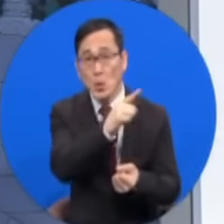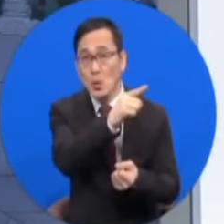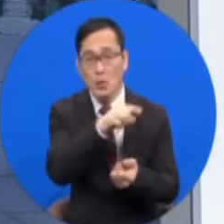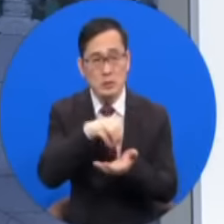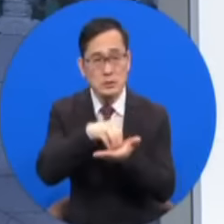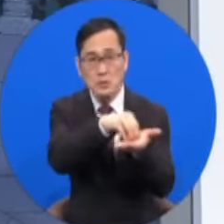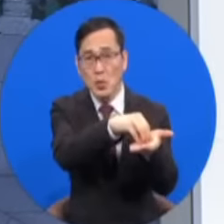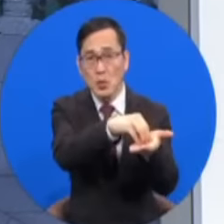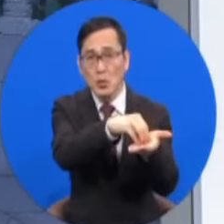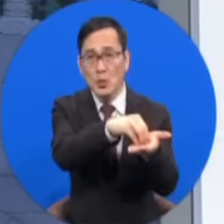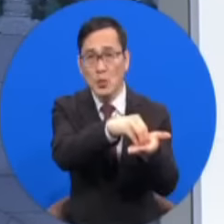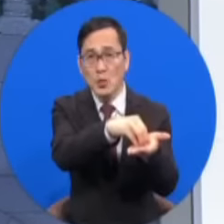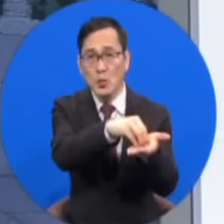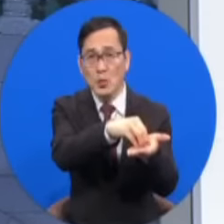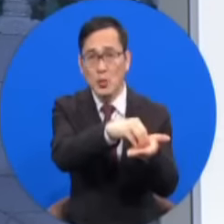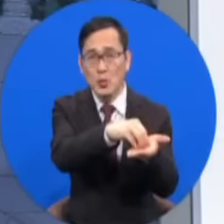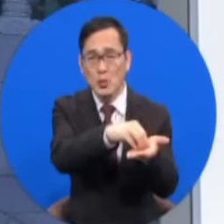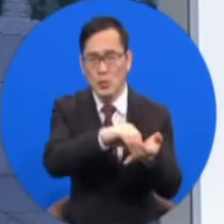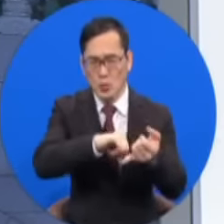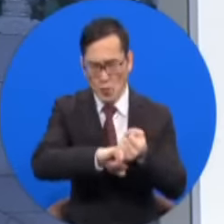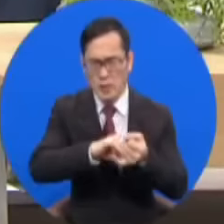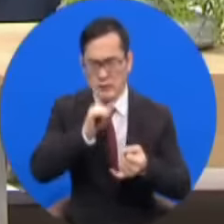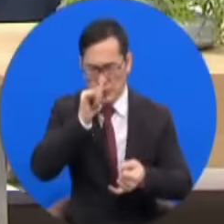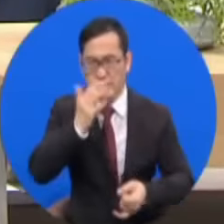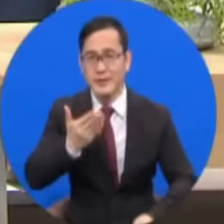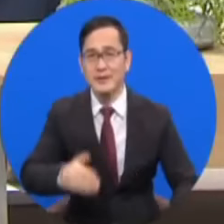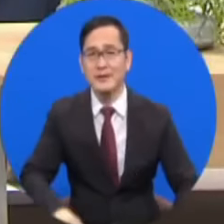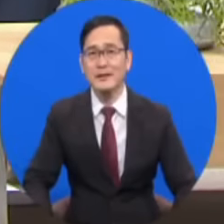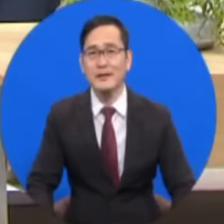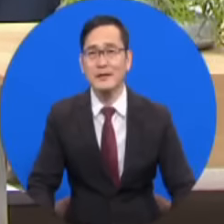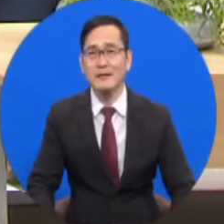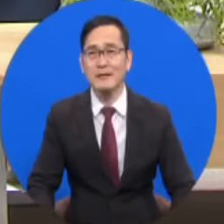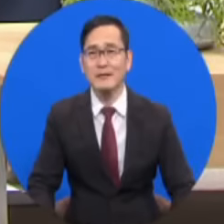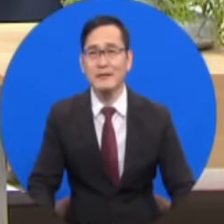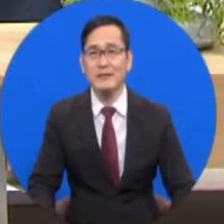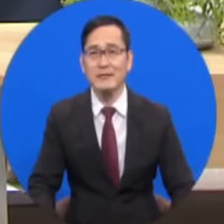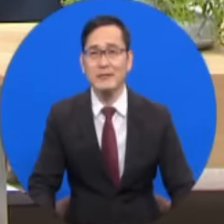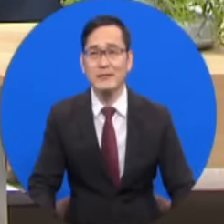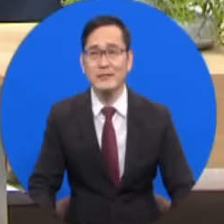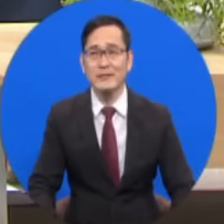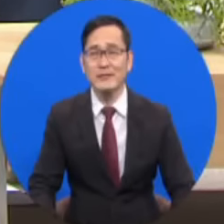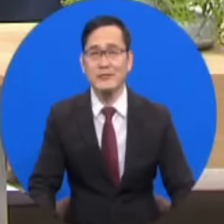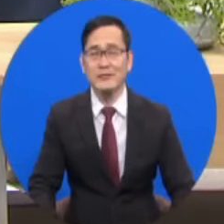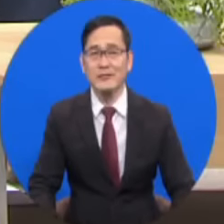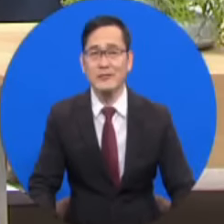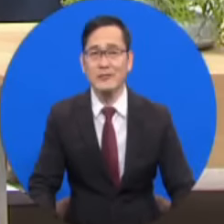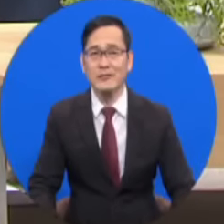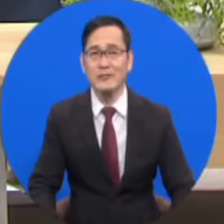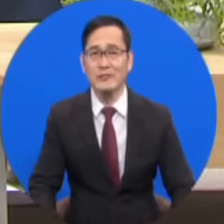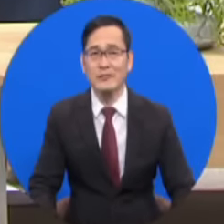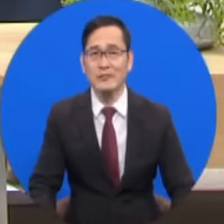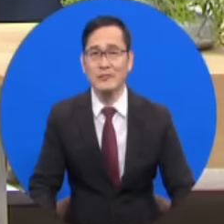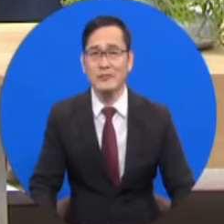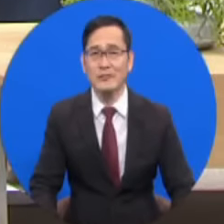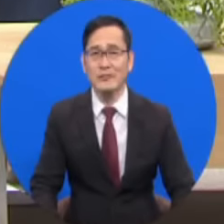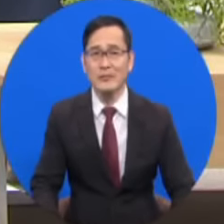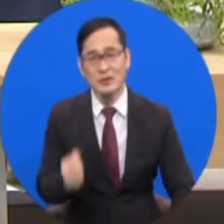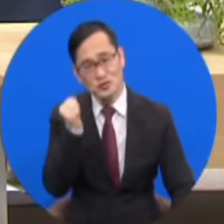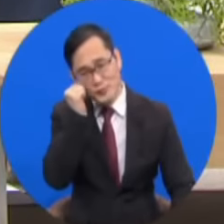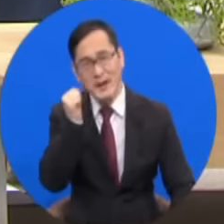모르는 범죄의 피해도 예방할 수 있고 또 보다 또 깔끔하고 청결한 위생적인 숙박업 운영이 가능한 것